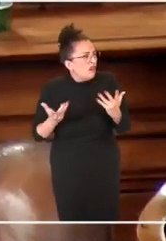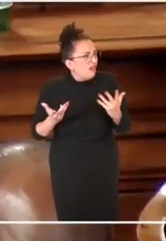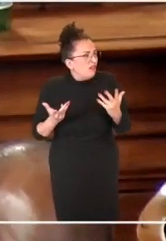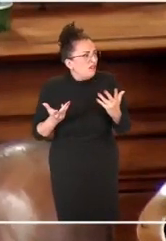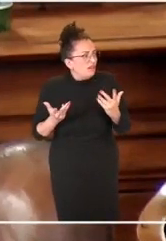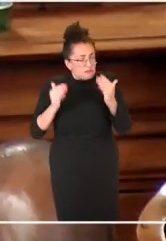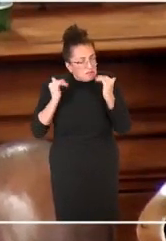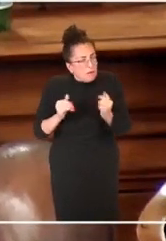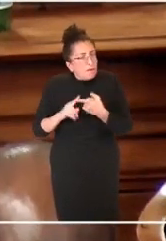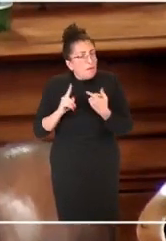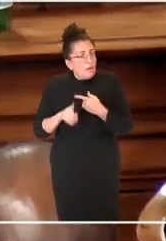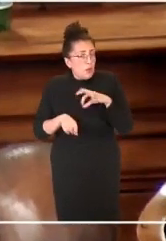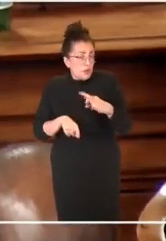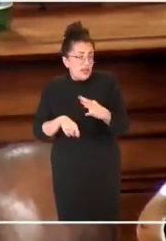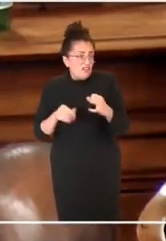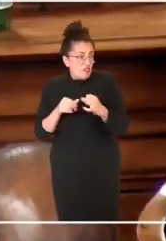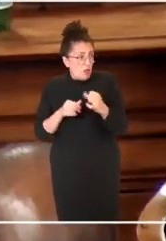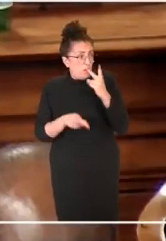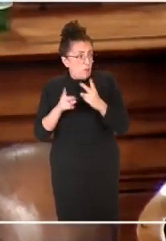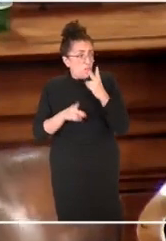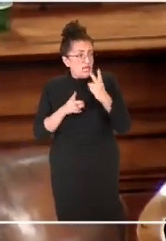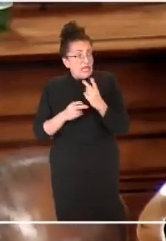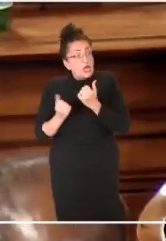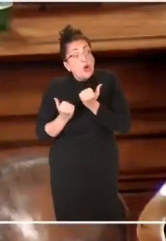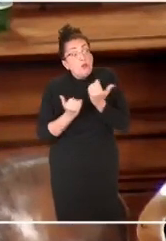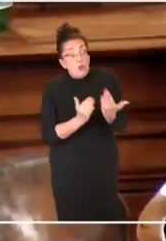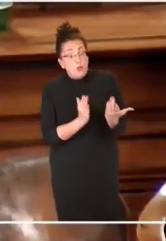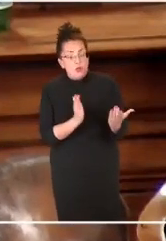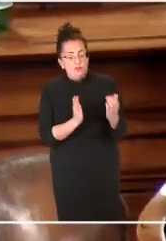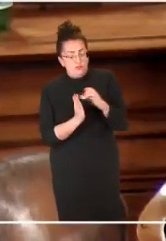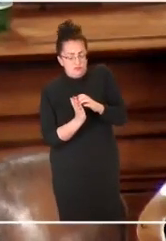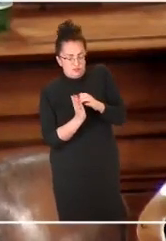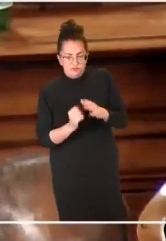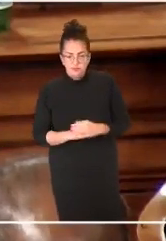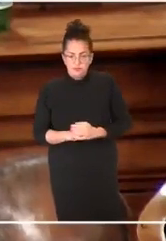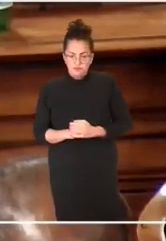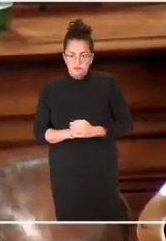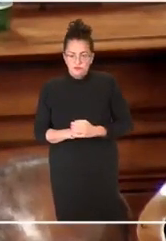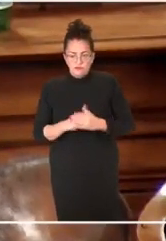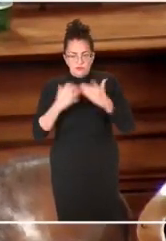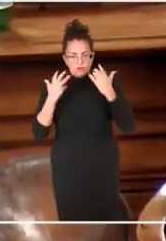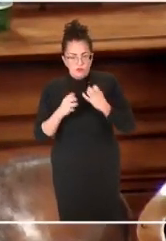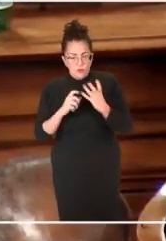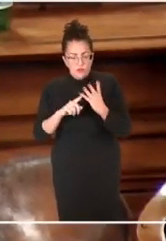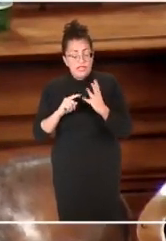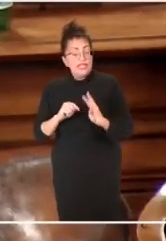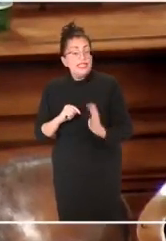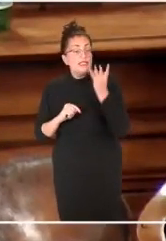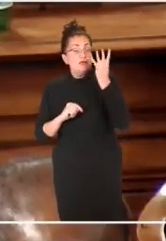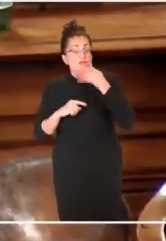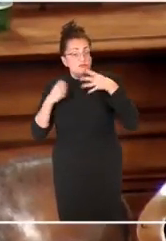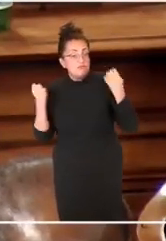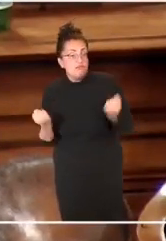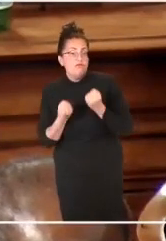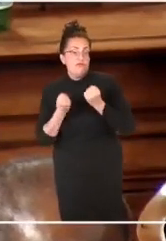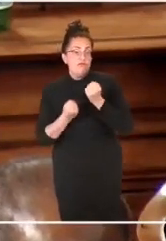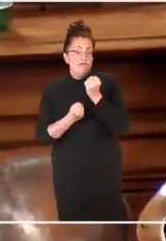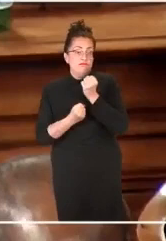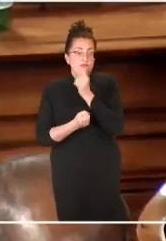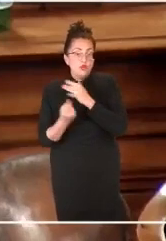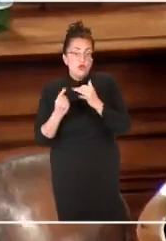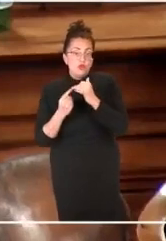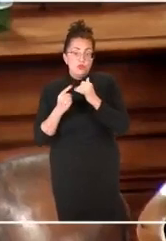amendement qui consisterait à ajouter une quatrième ambition, parce que pour nous, c'en est une, l'animation socio-culturelle de proximité. Voilà. C'est un